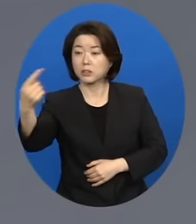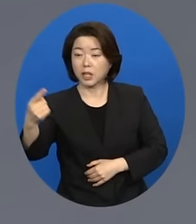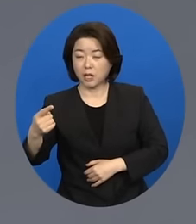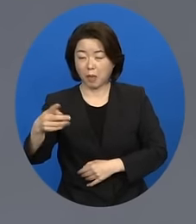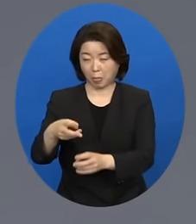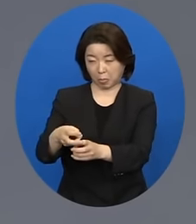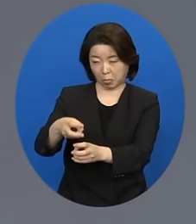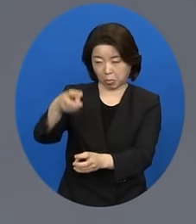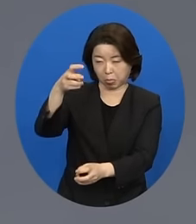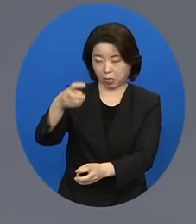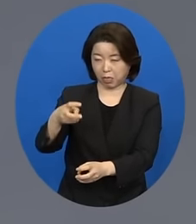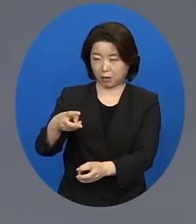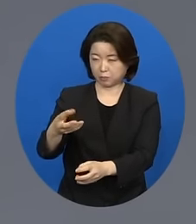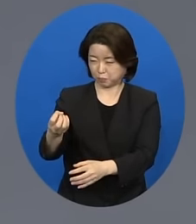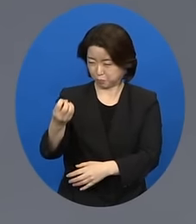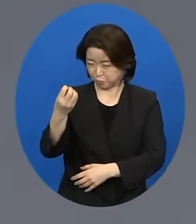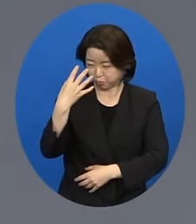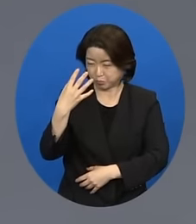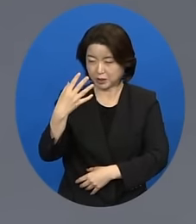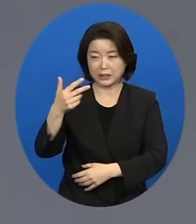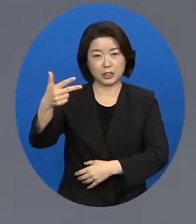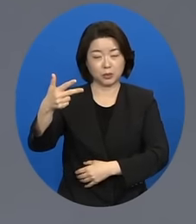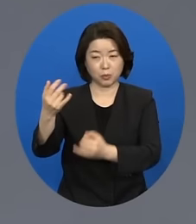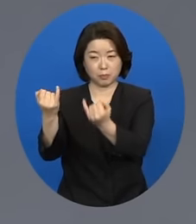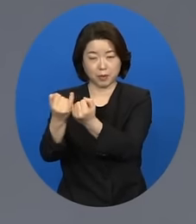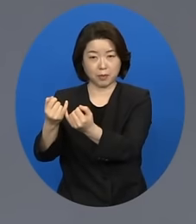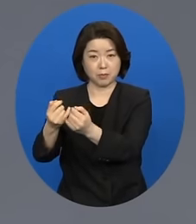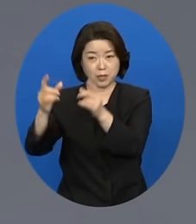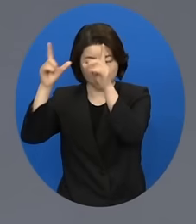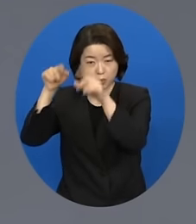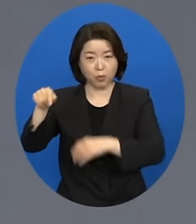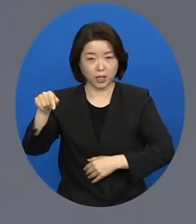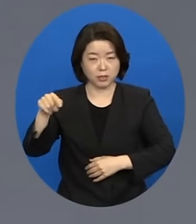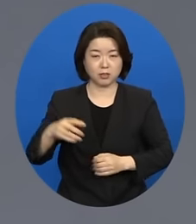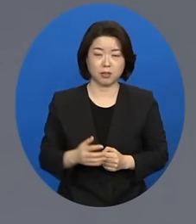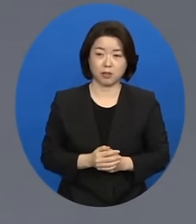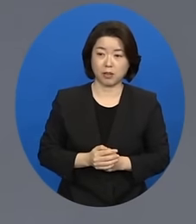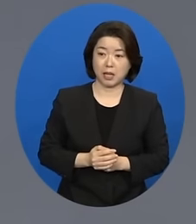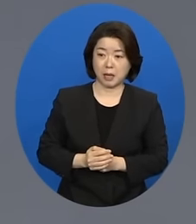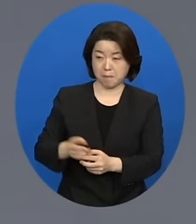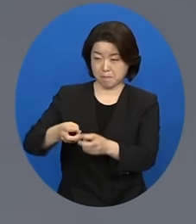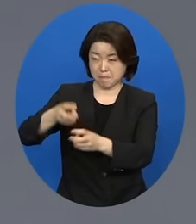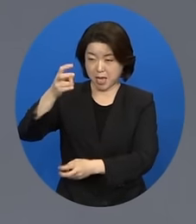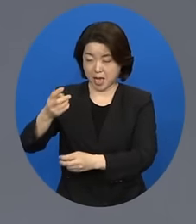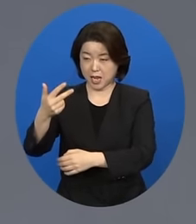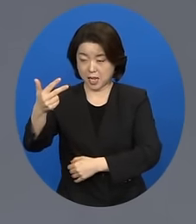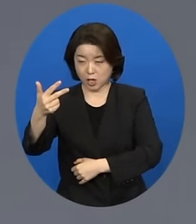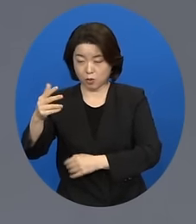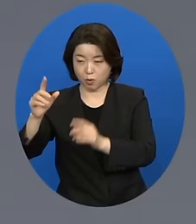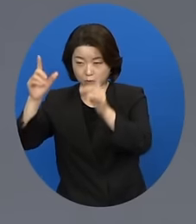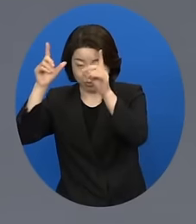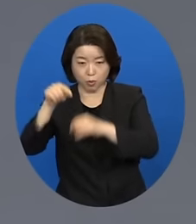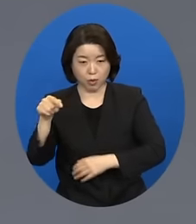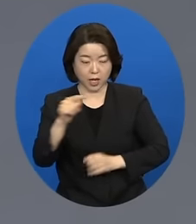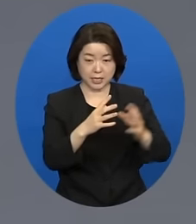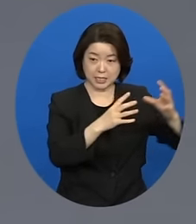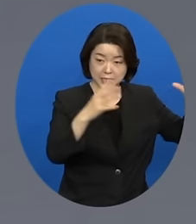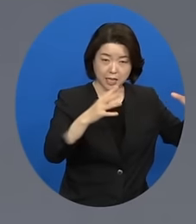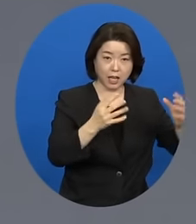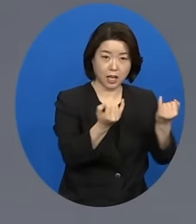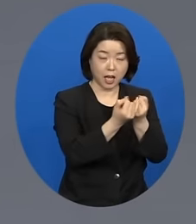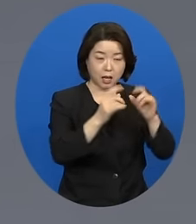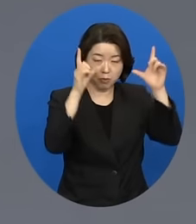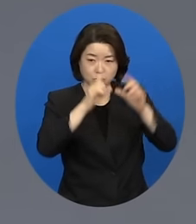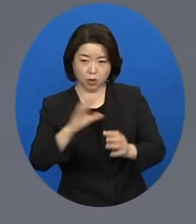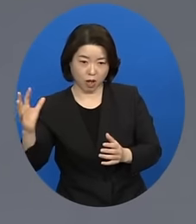마른 암소가 또한 일곱 암소가 있는 겁니다. 그런데 그 마른 일곱 암소가 이 살찐 암소를 잡아먹는 뭐